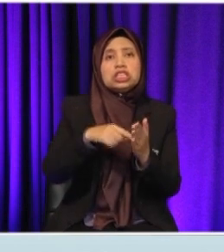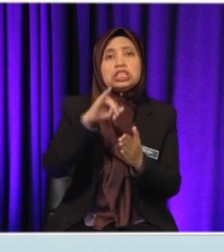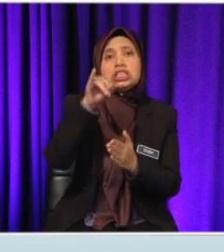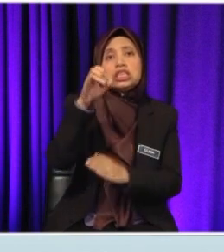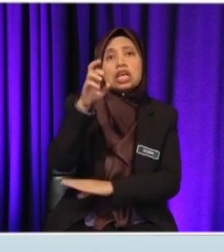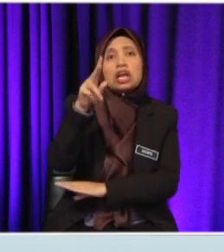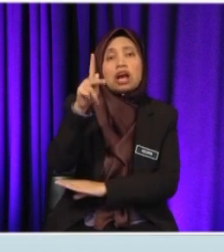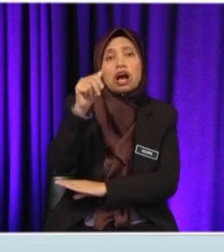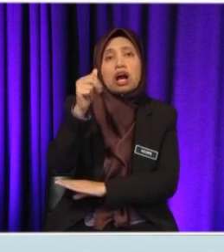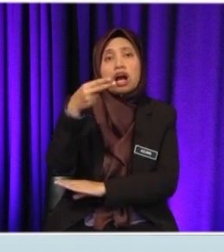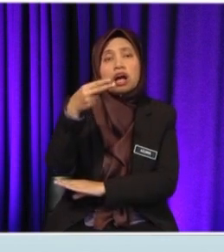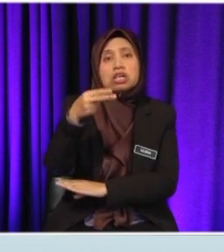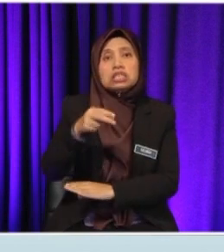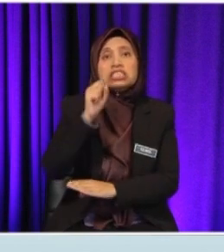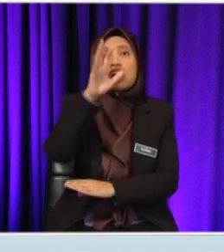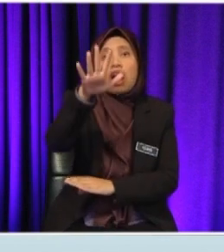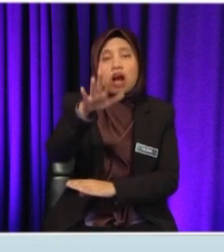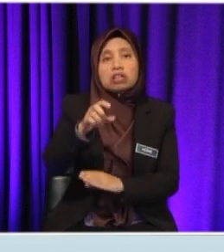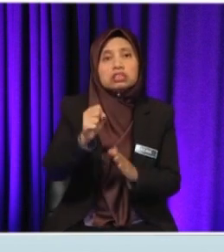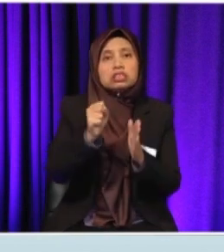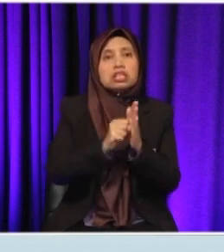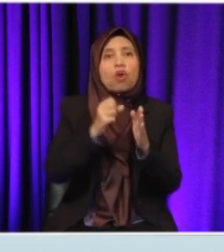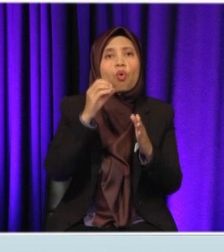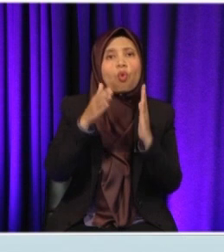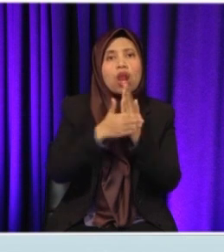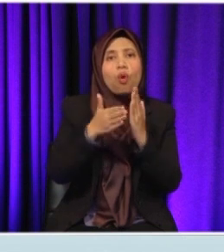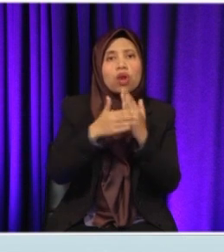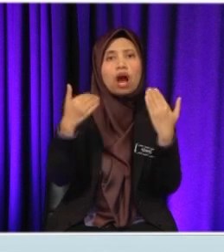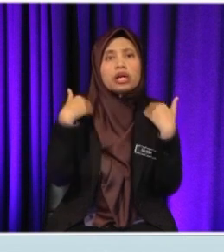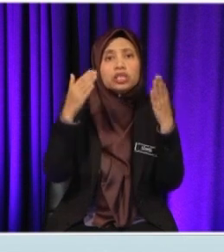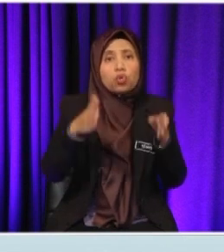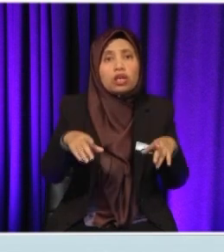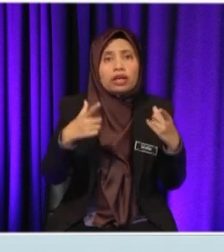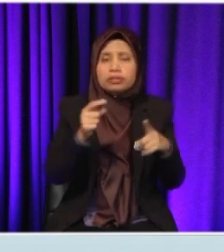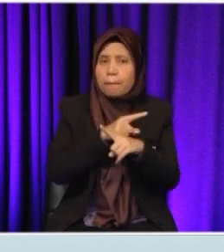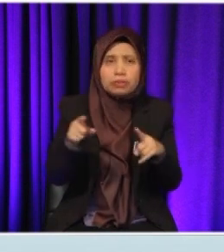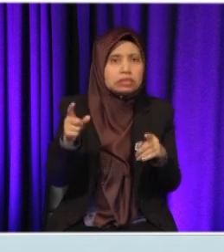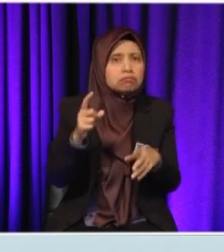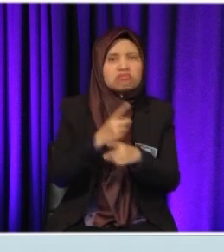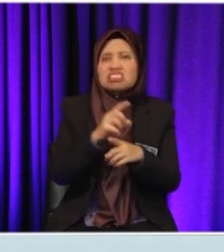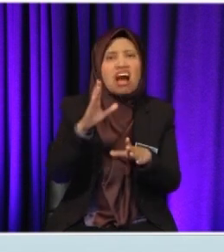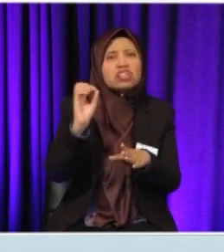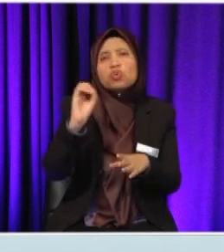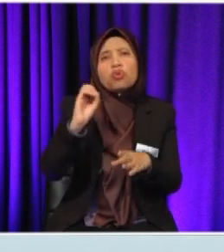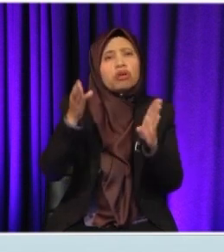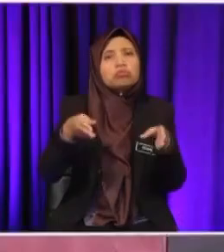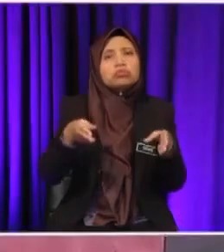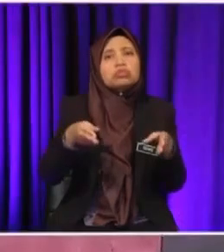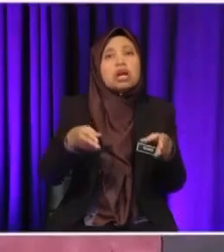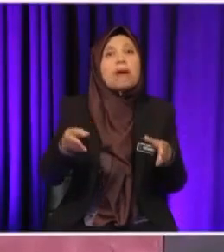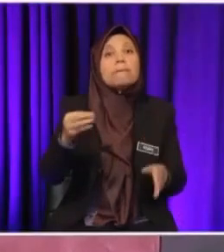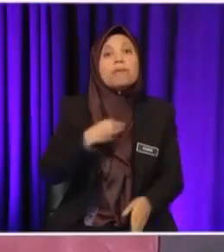ada orang lain. Maknanya dia menganggap ada orang lain dan bercakap. Tapi sebenarnya tiada orang di situ. Itu maksud dia monolog,